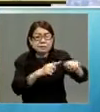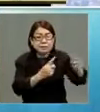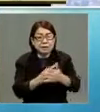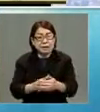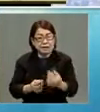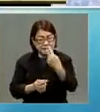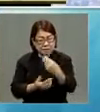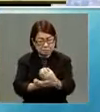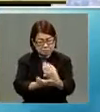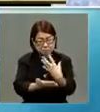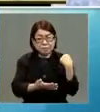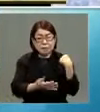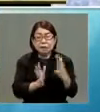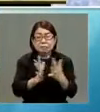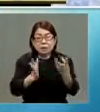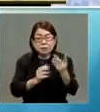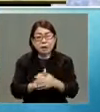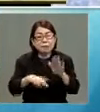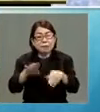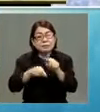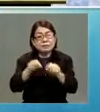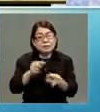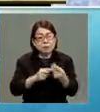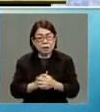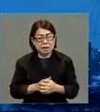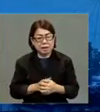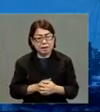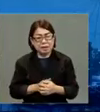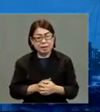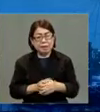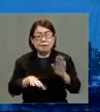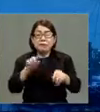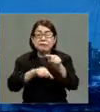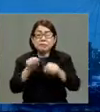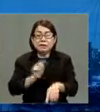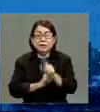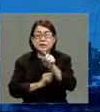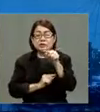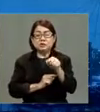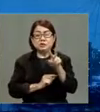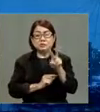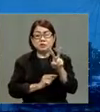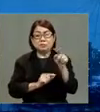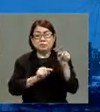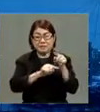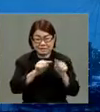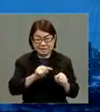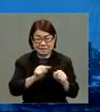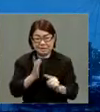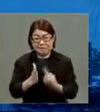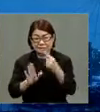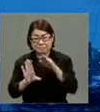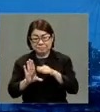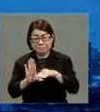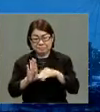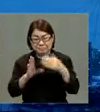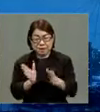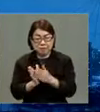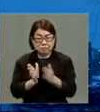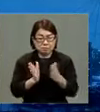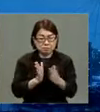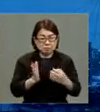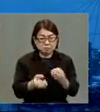ครับในกรณีนี้เห็นประมาณสัก 1.2-3.6% นะครับของที่ท่านกรอกไปตอนแรกนะครับเปอร์เซ็นต์ที่ขึ้นมานี้นะครับส